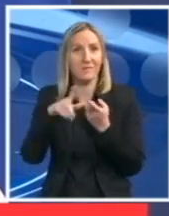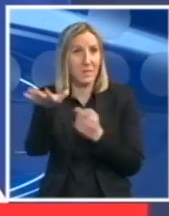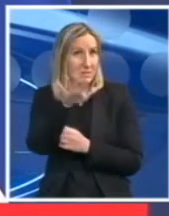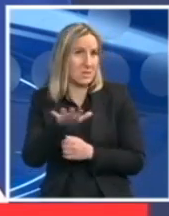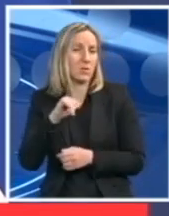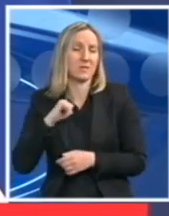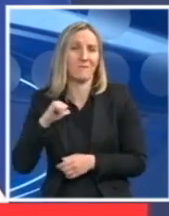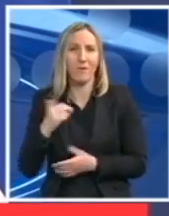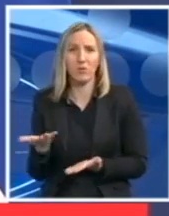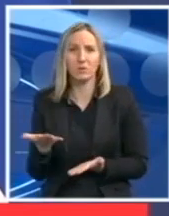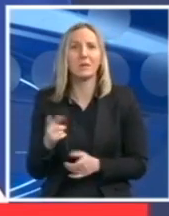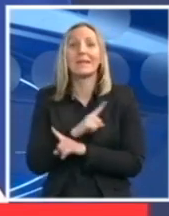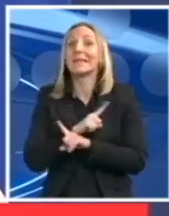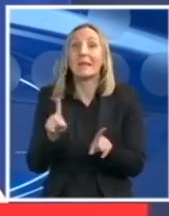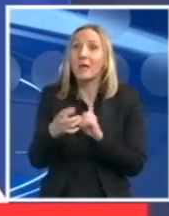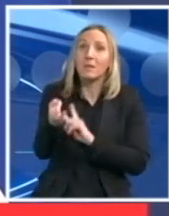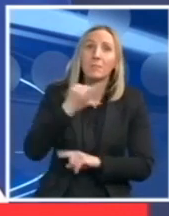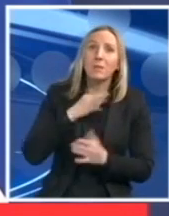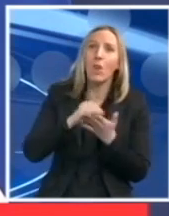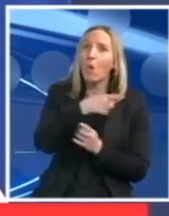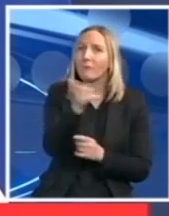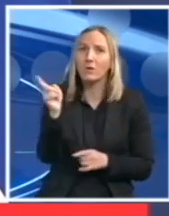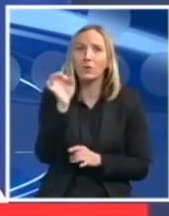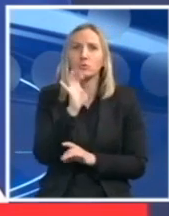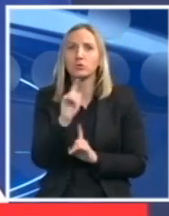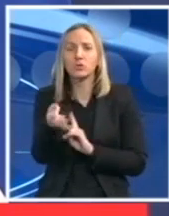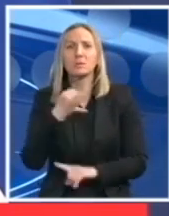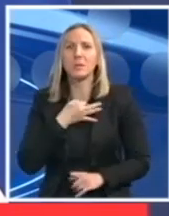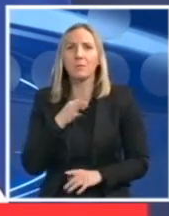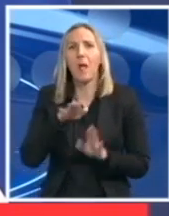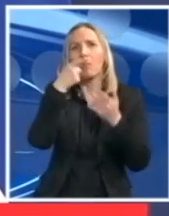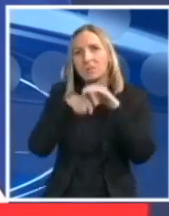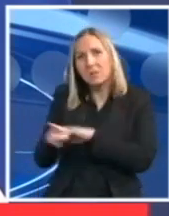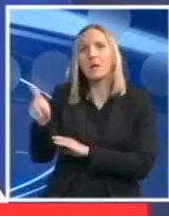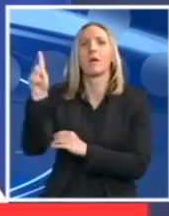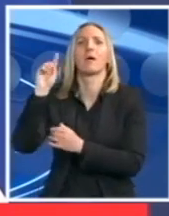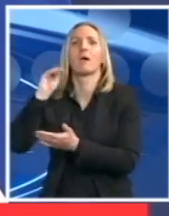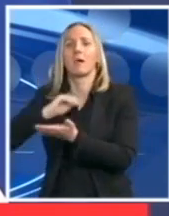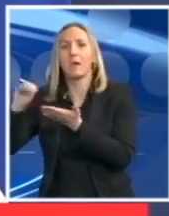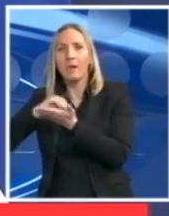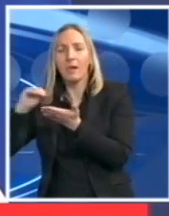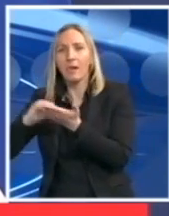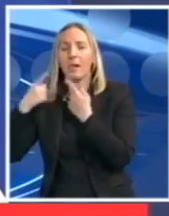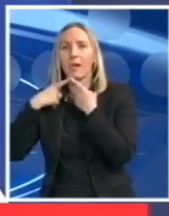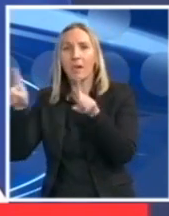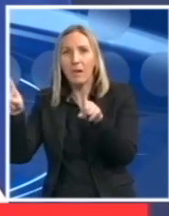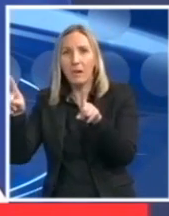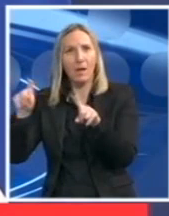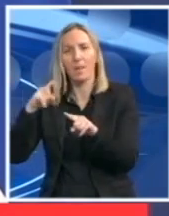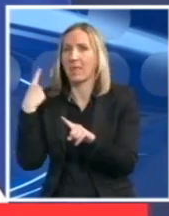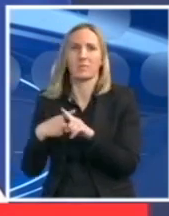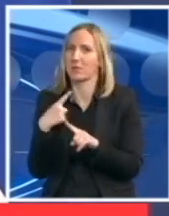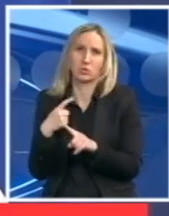naše zemlje i nikada nas niko ništa nije pitao, a onda kada su plasirane